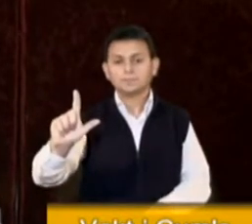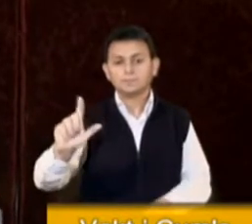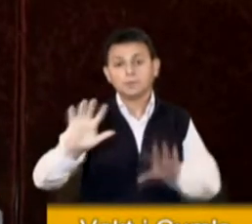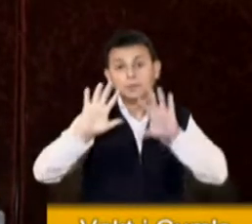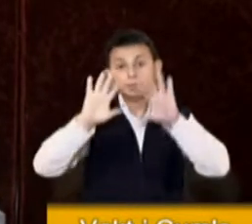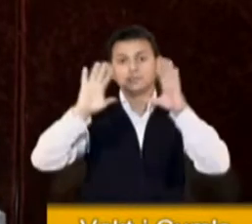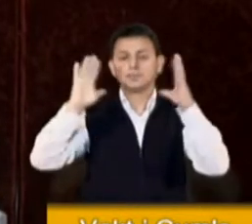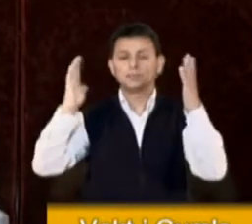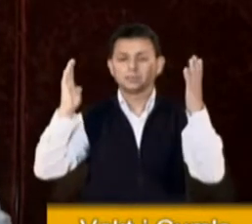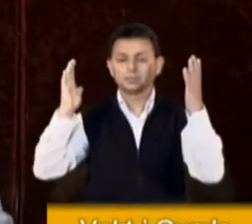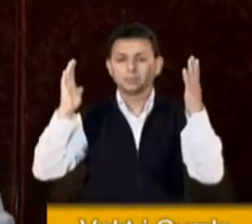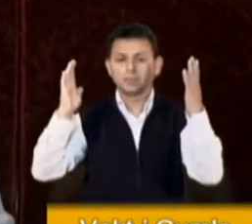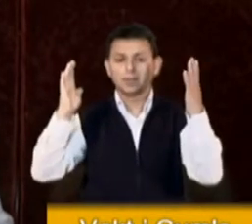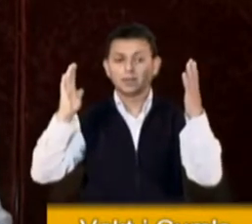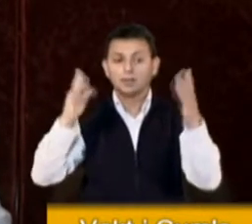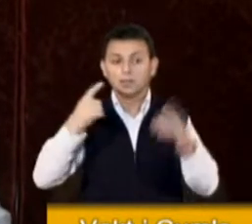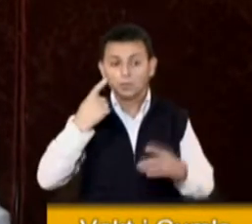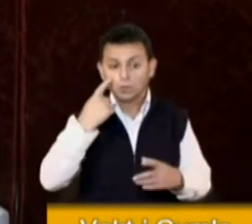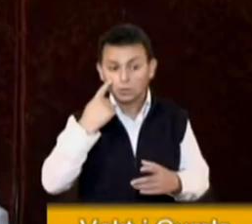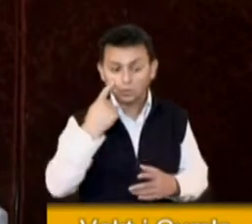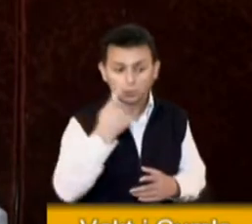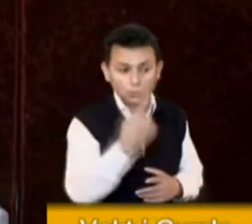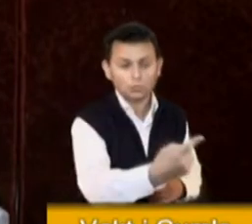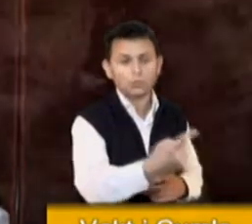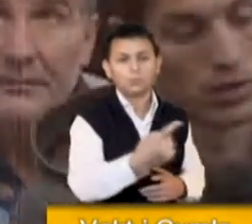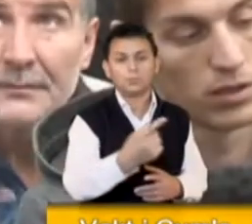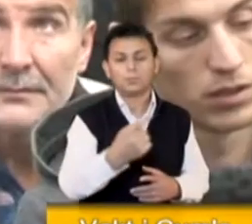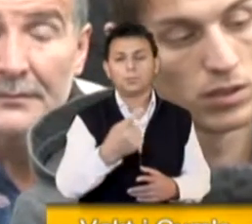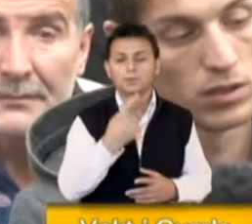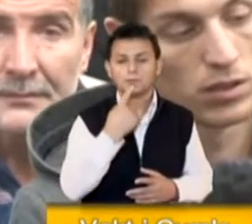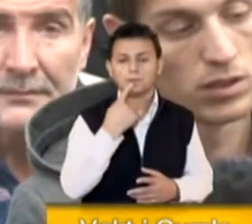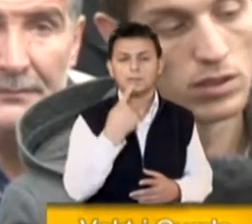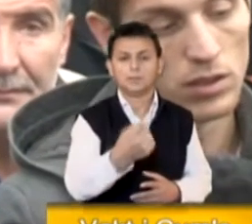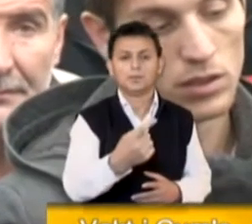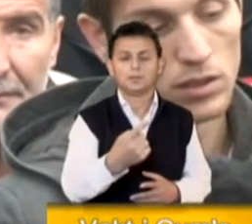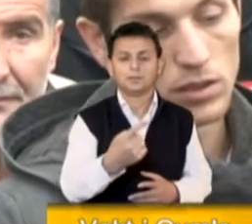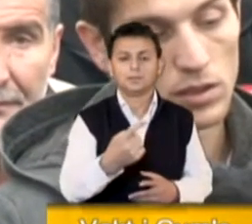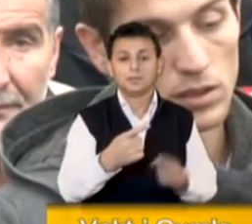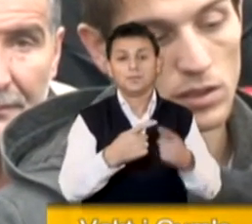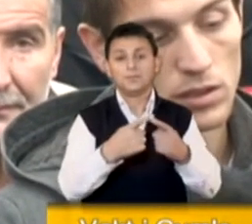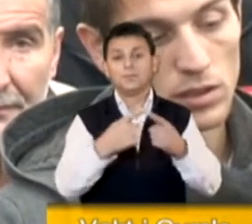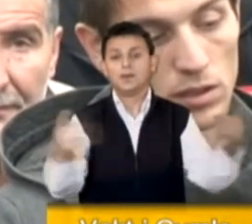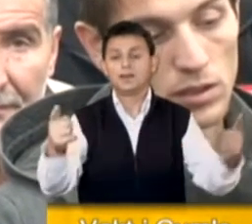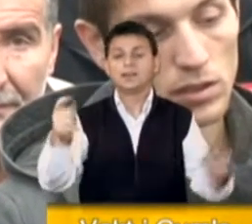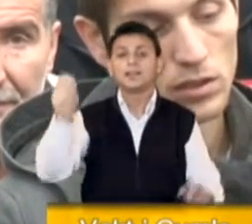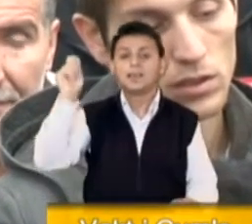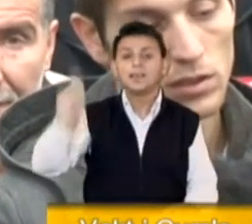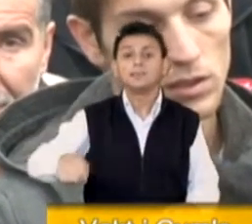etmek fark etmektir. Fark etmeyen hayret edemez muhterem